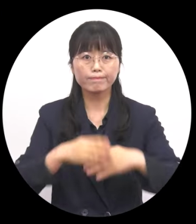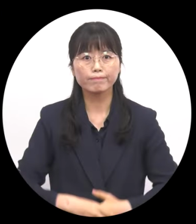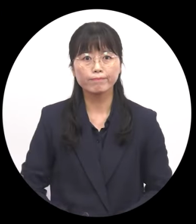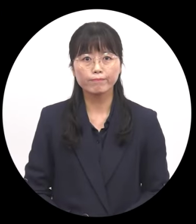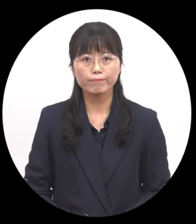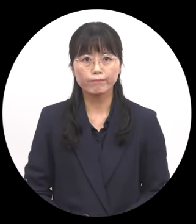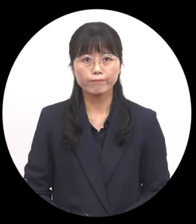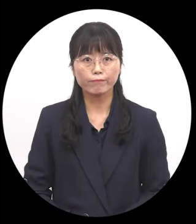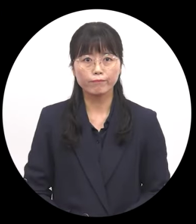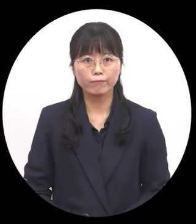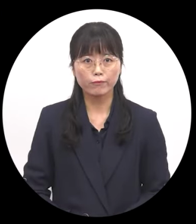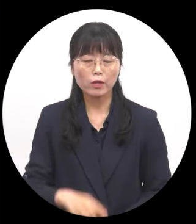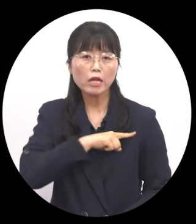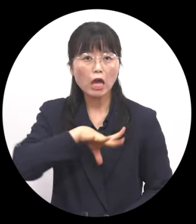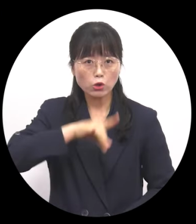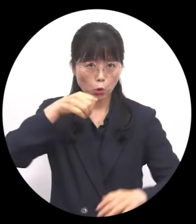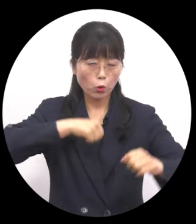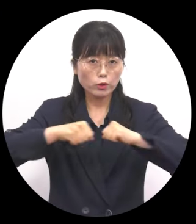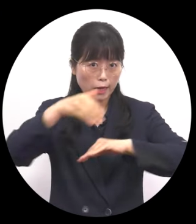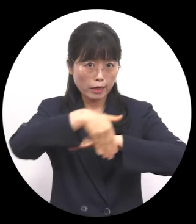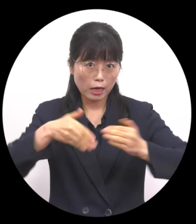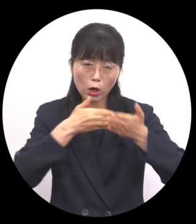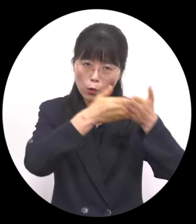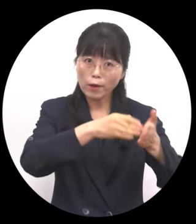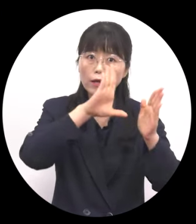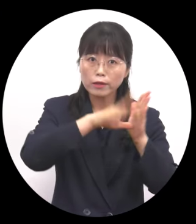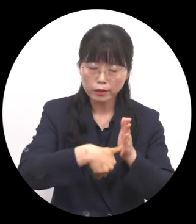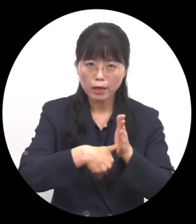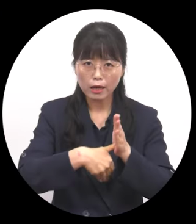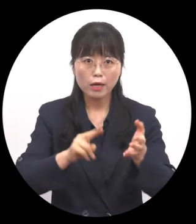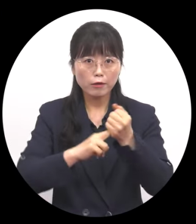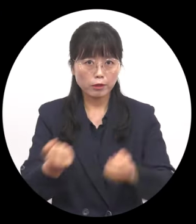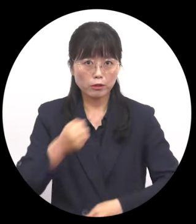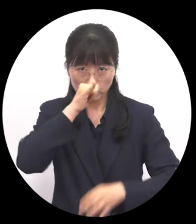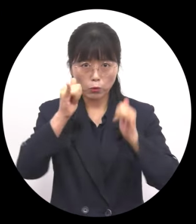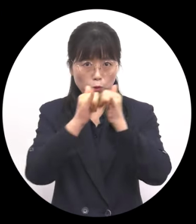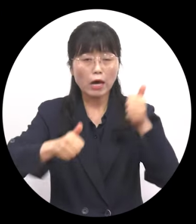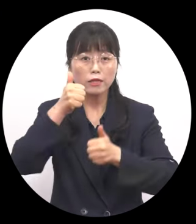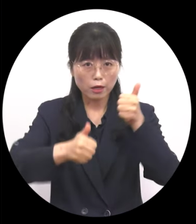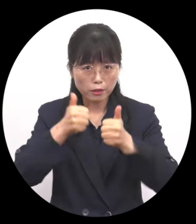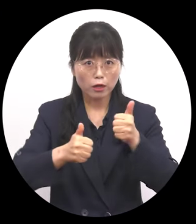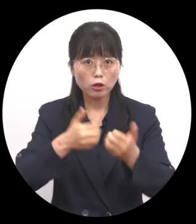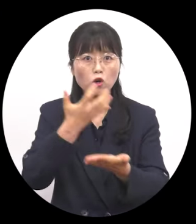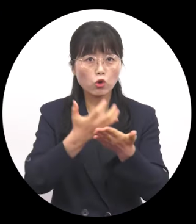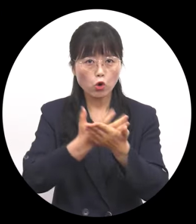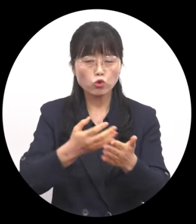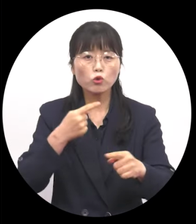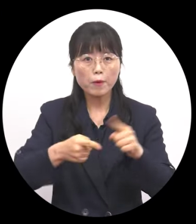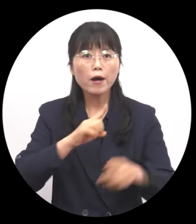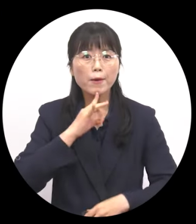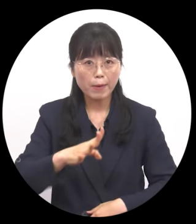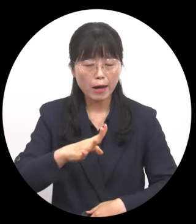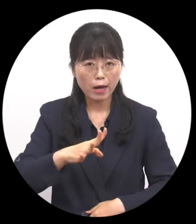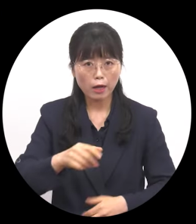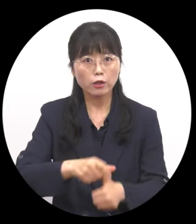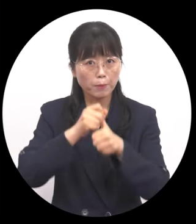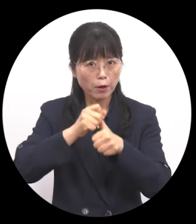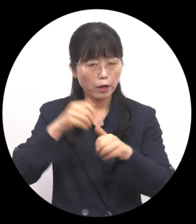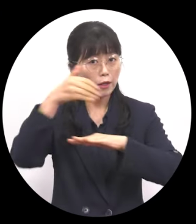점입니다. 최초 시행계획을 올렸을 때에는 잠재능력 우수자 전형은 서류평가만으로